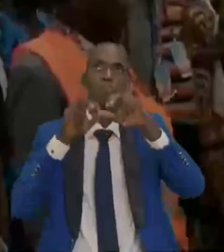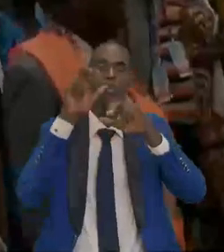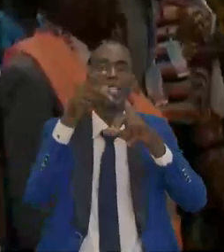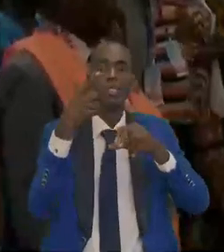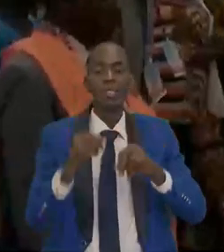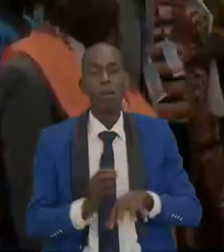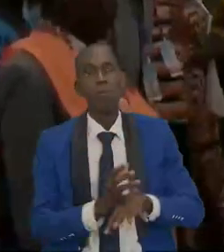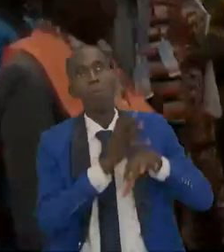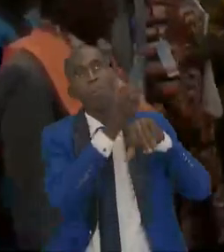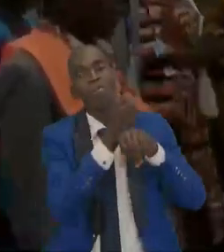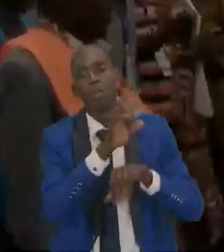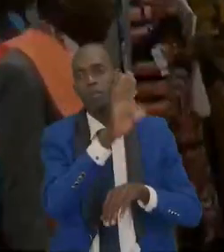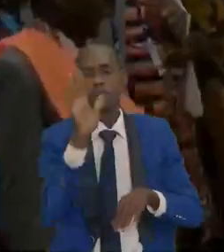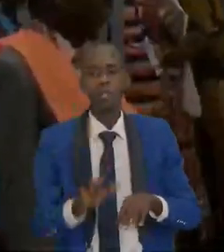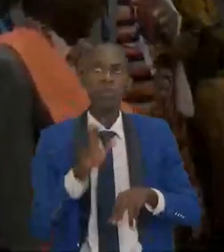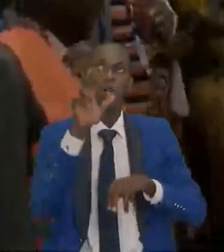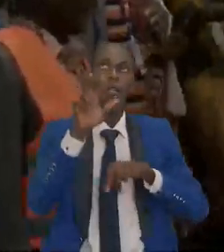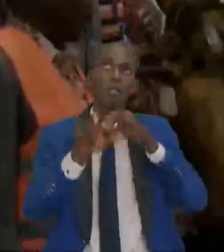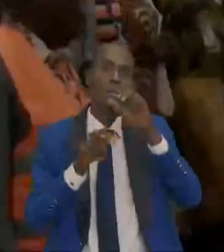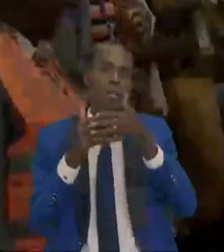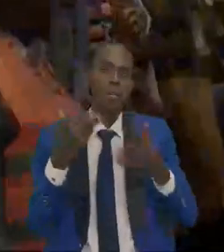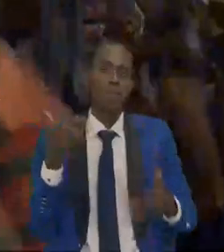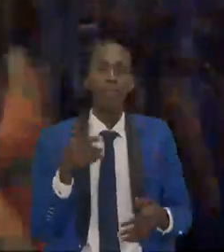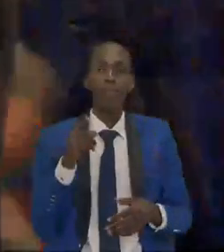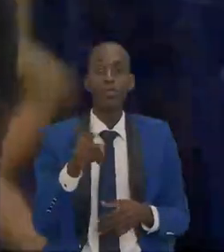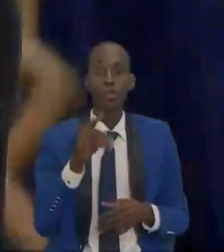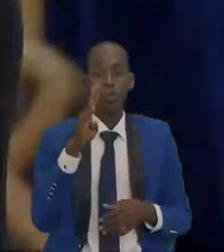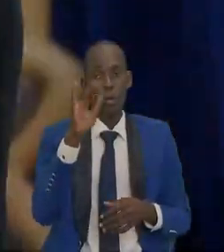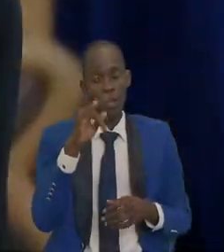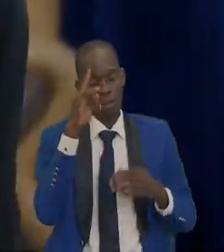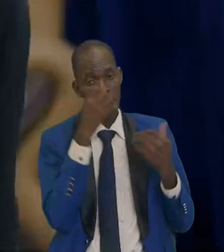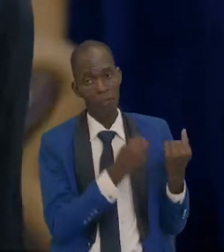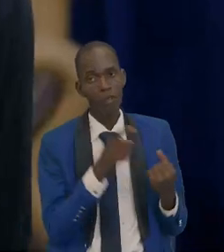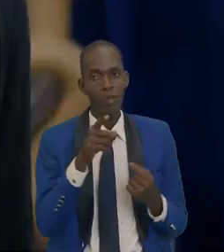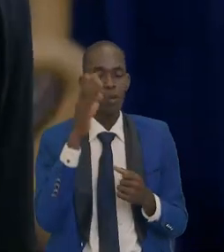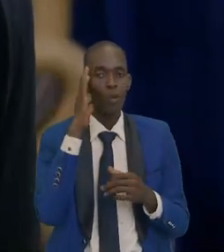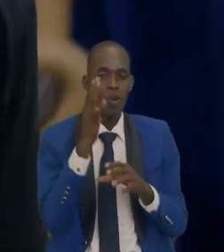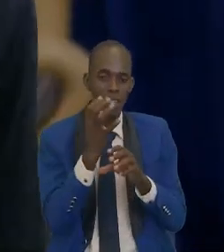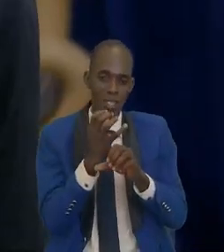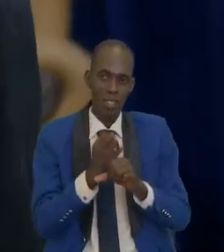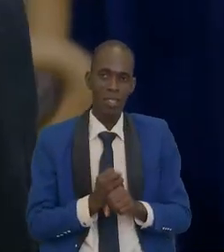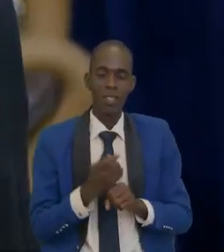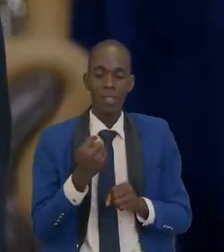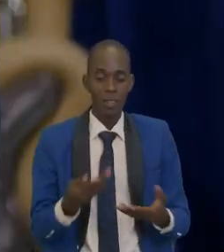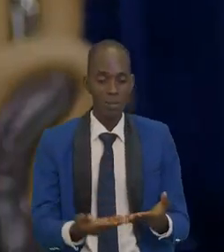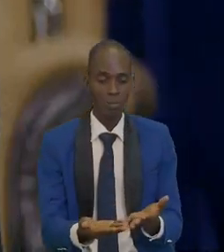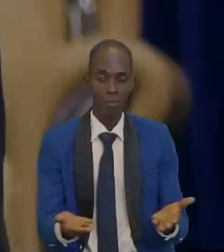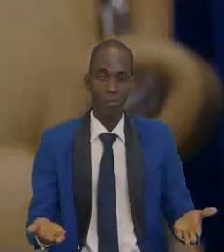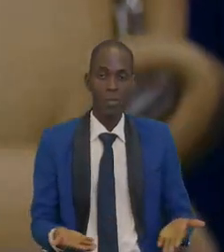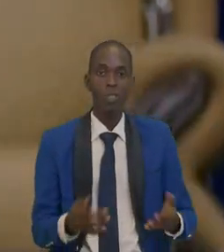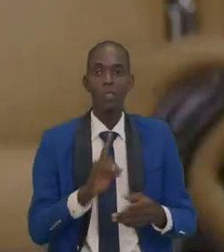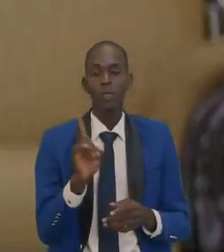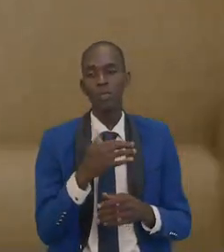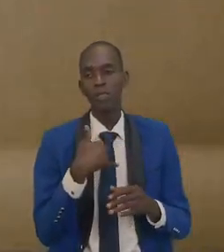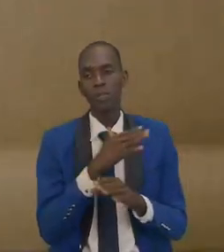gravies. Par la foi, tu vas posséder les territoires que tu n'as jamais possédés.